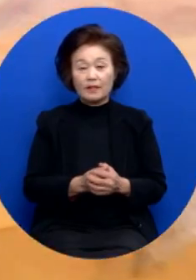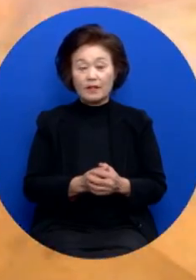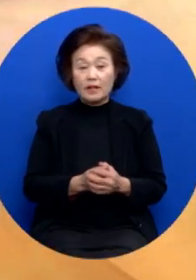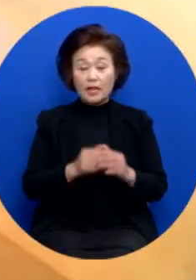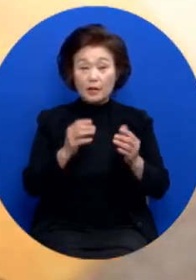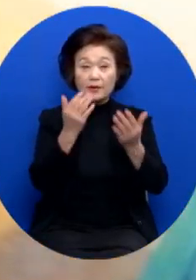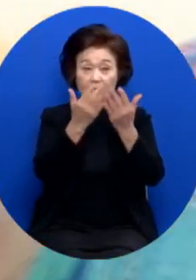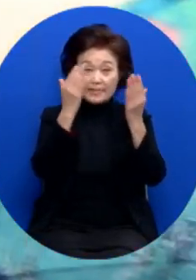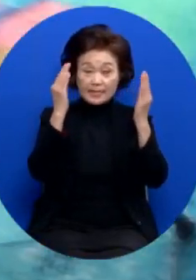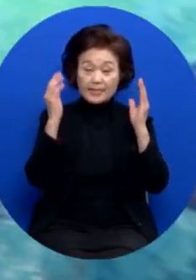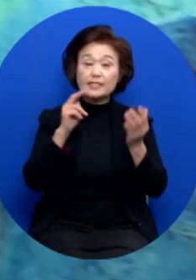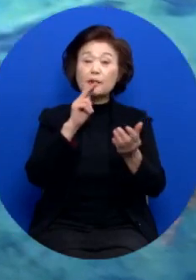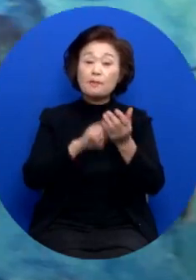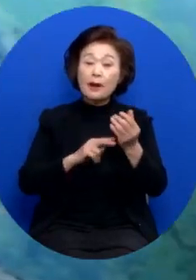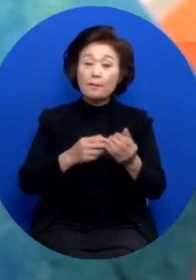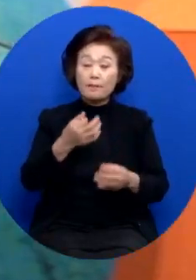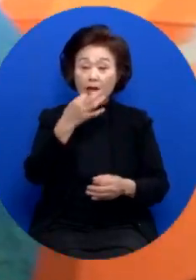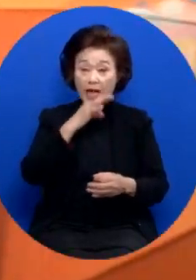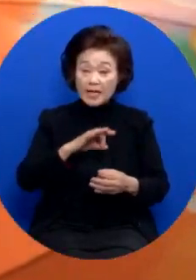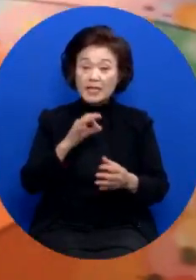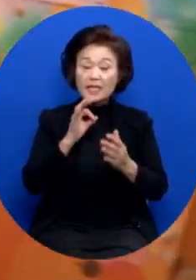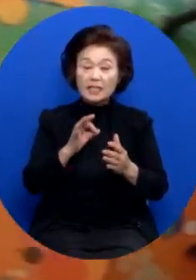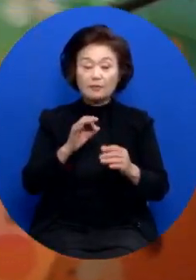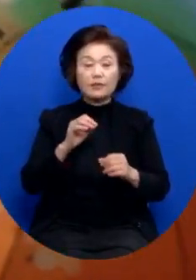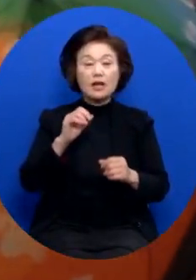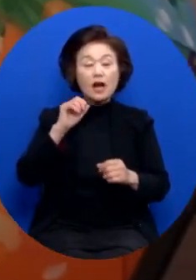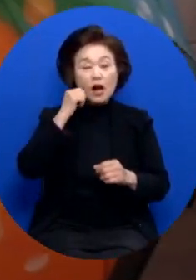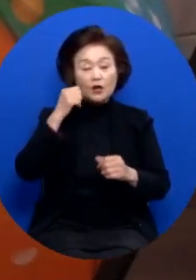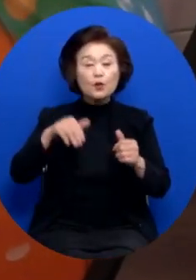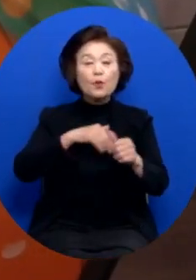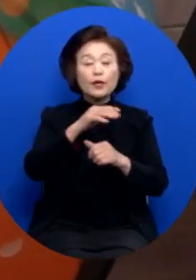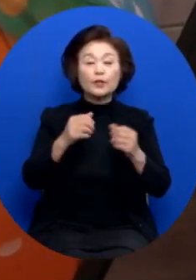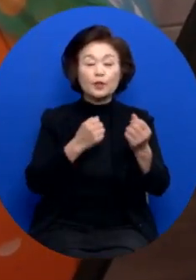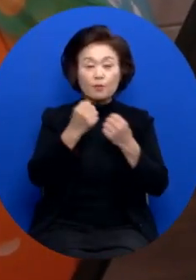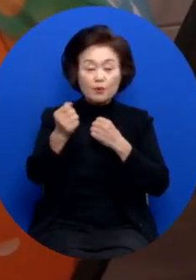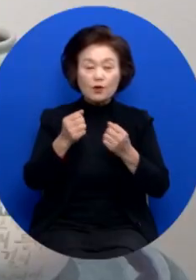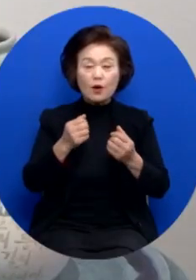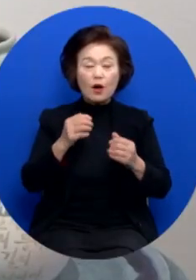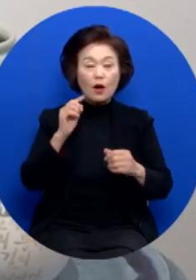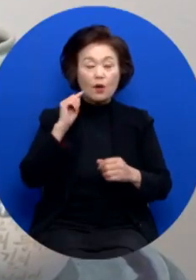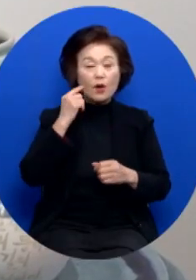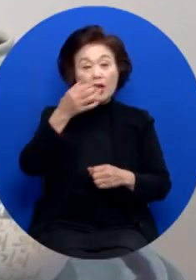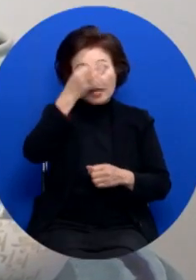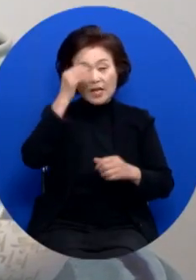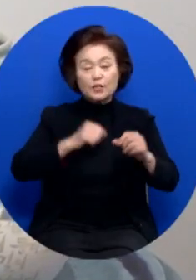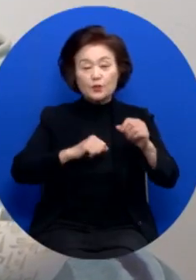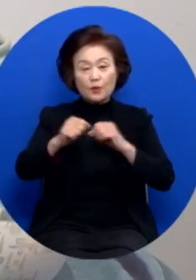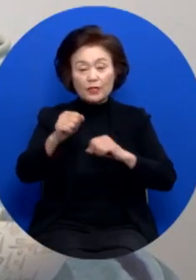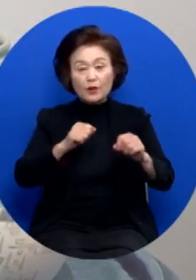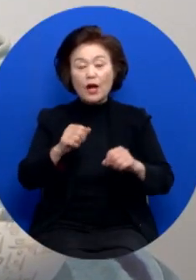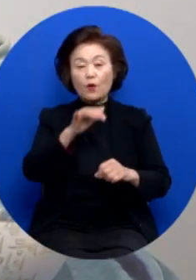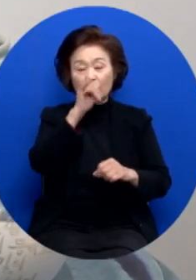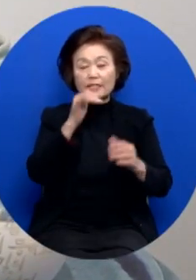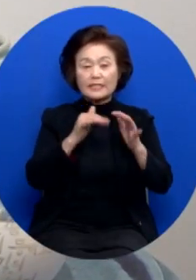이번 전시 판매 수익금은 어려운 환경에서도 예술 활동을 하는 작가들을 돕는 데 사용할 예정입니다.